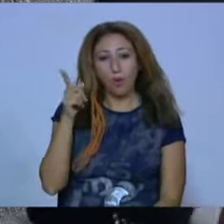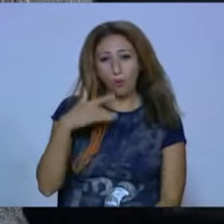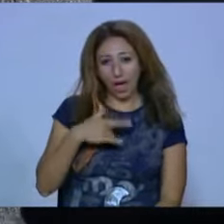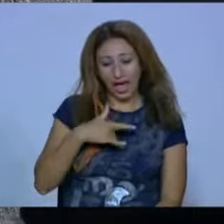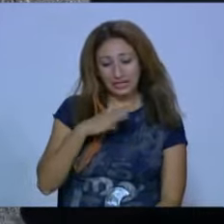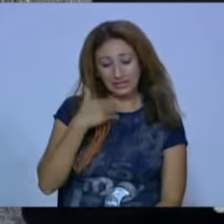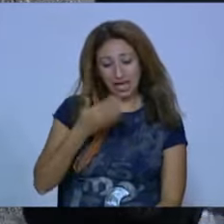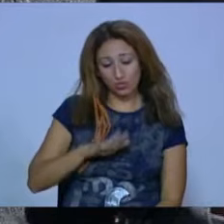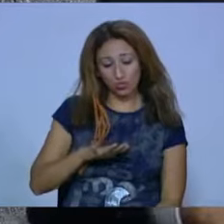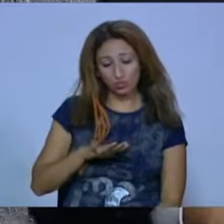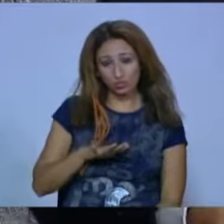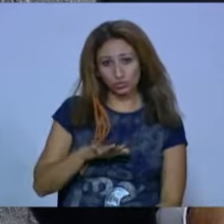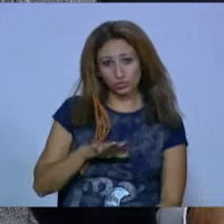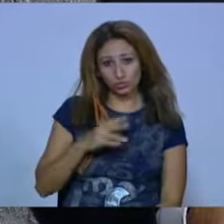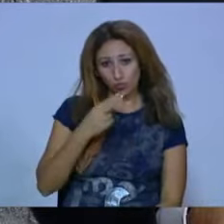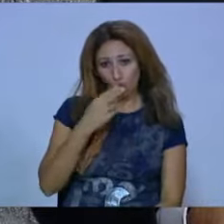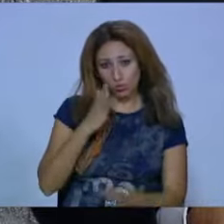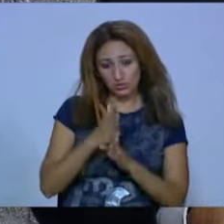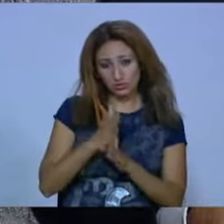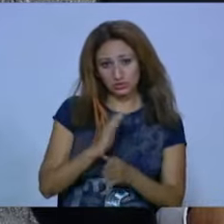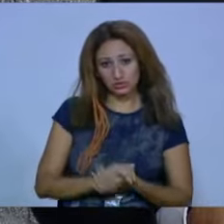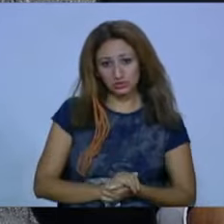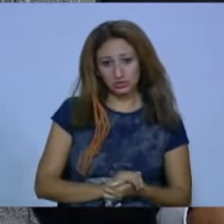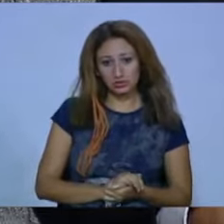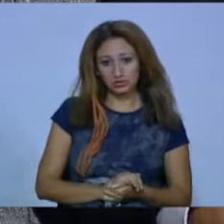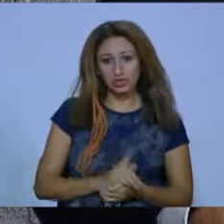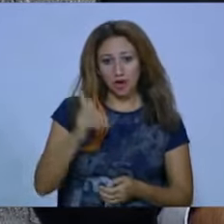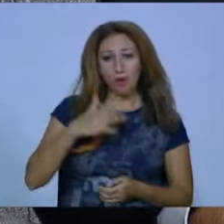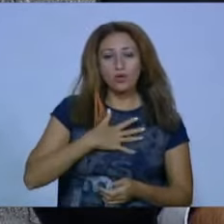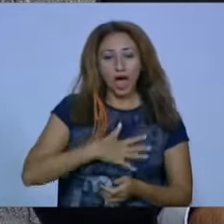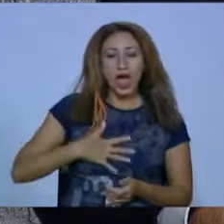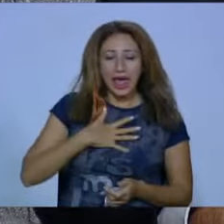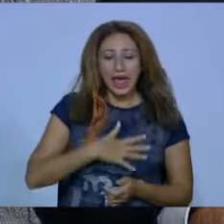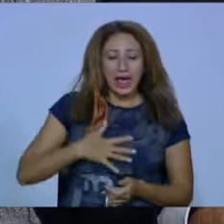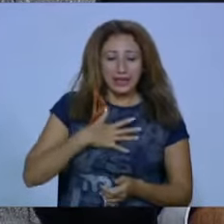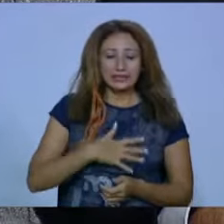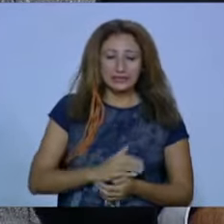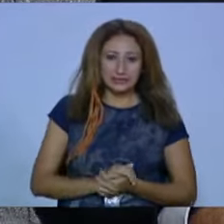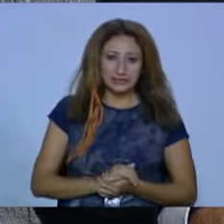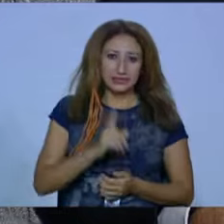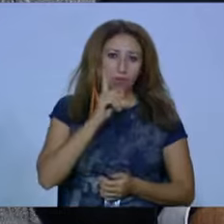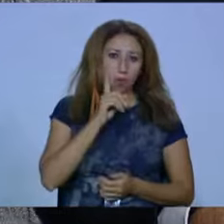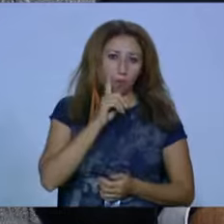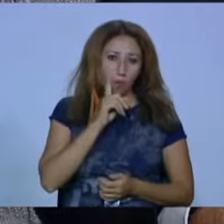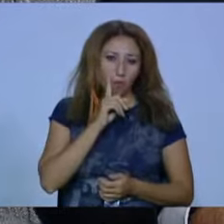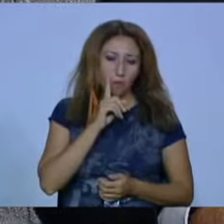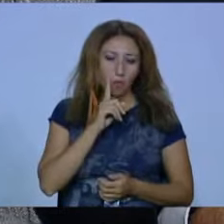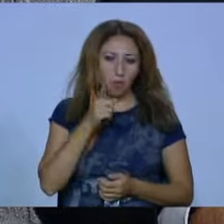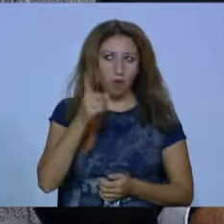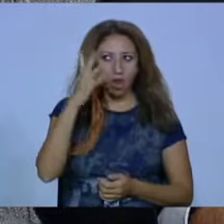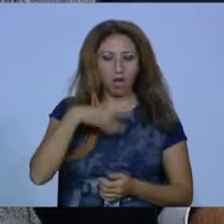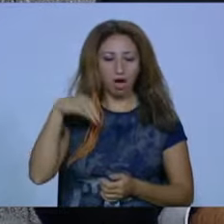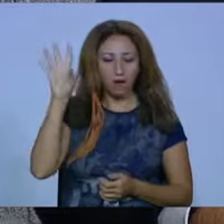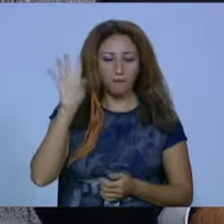قصيره؟ كان بيقول لك حاجه زي كده؟ كان عنده الشعور ده، وكان عند والدته الله يرحمها برضه